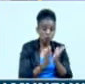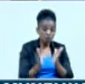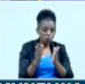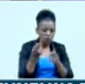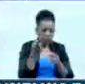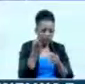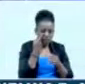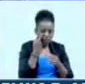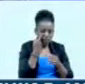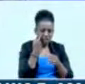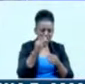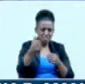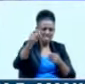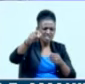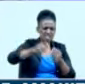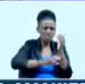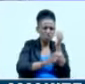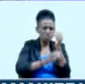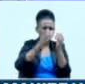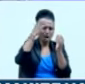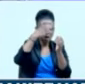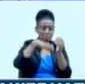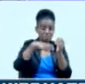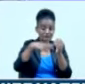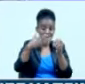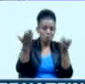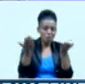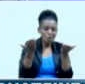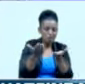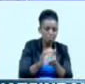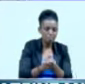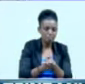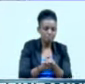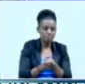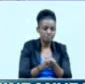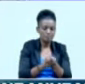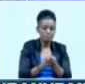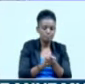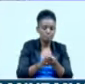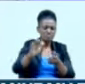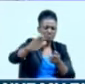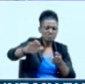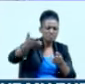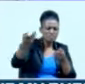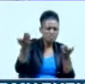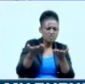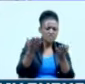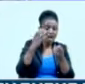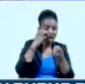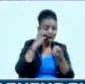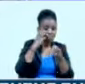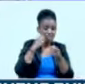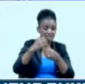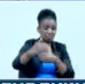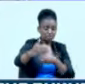kureba ibindi bikenewe mu gihugu ese abo bantu ubundi babarizwa hehe bari ku buryo twaba dufite mu mezi ari